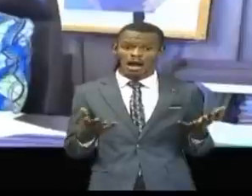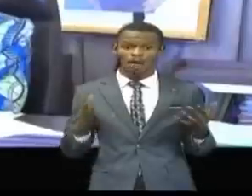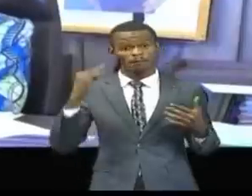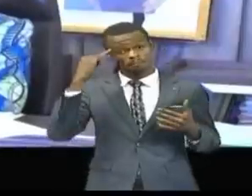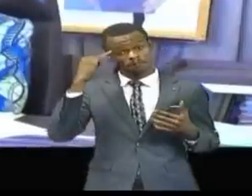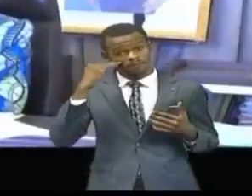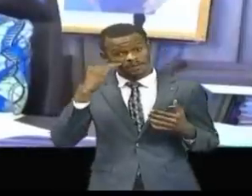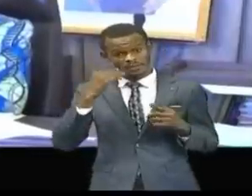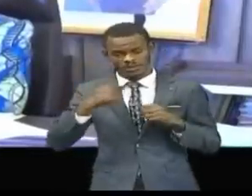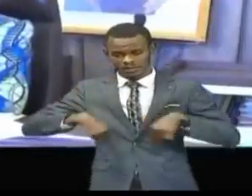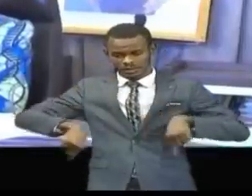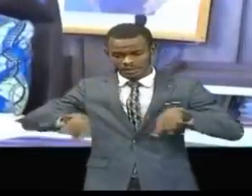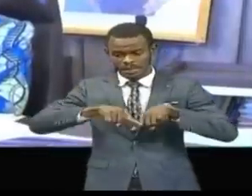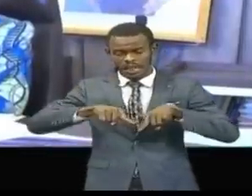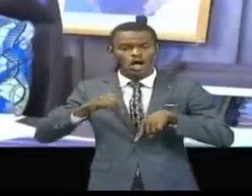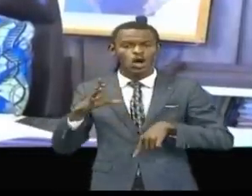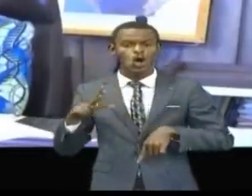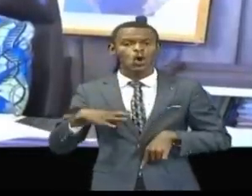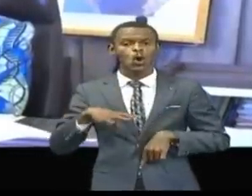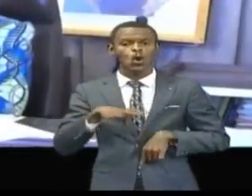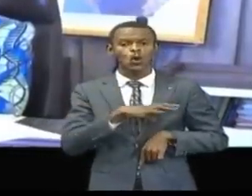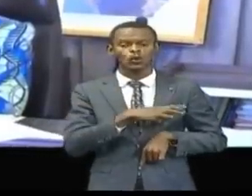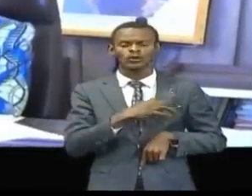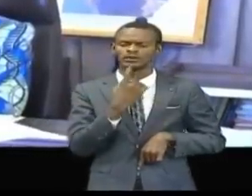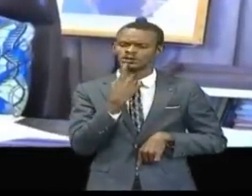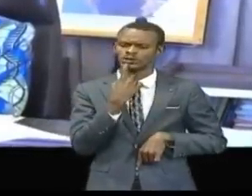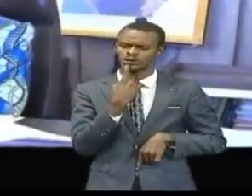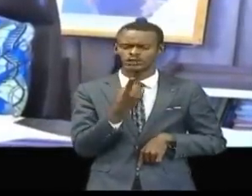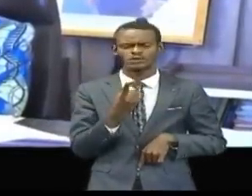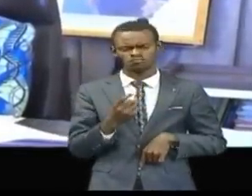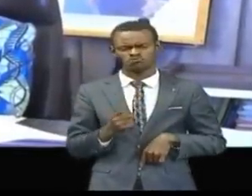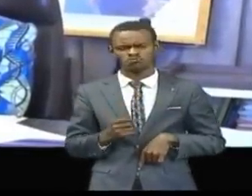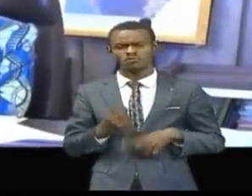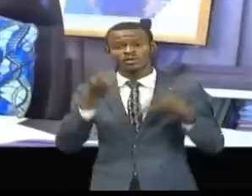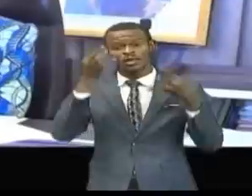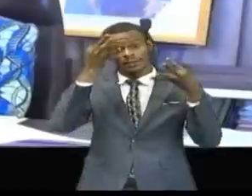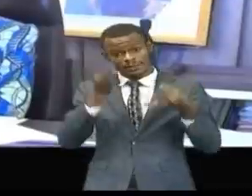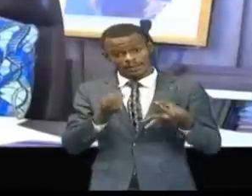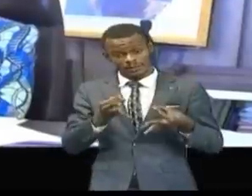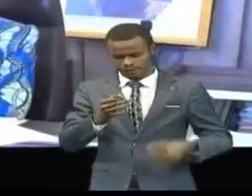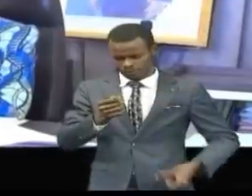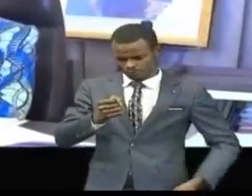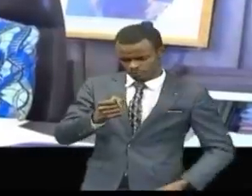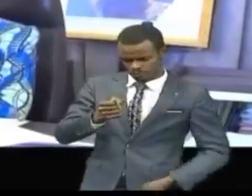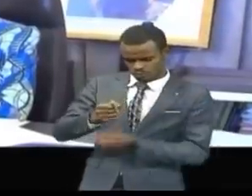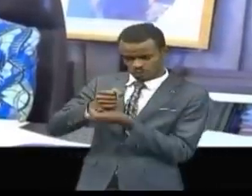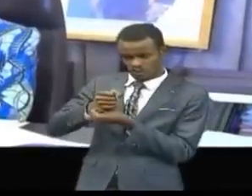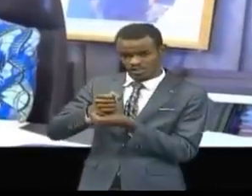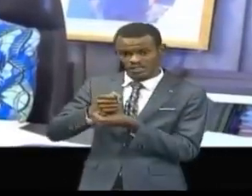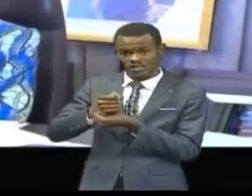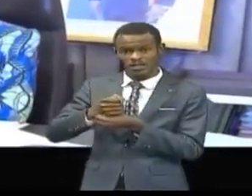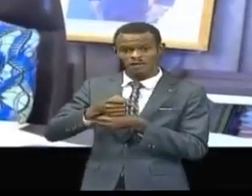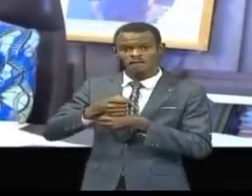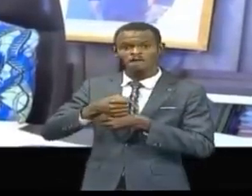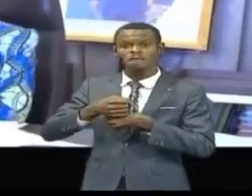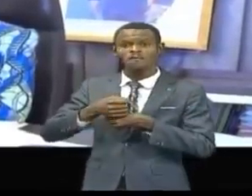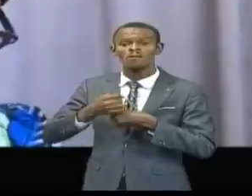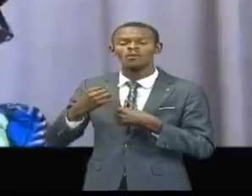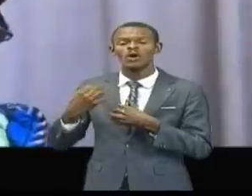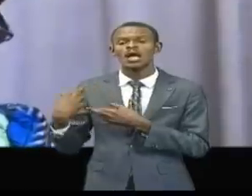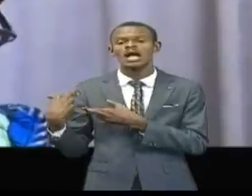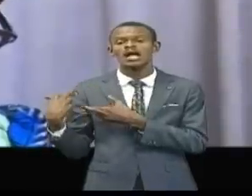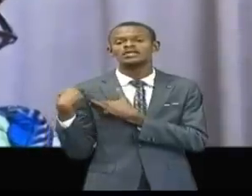le rôle du ministère en charge de la fonction publique pour tout acte ayant une incidence sur la